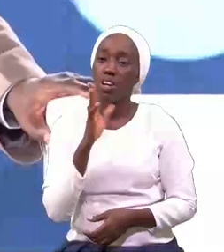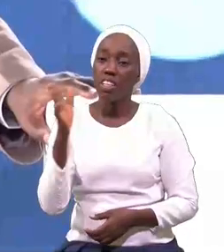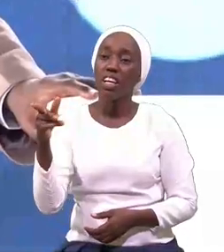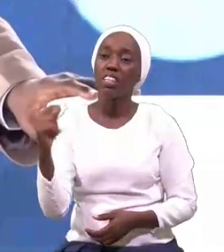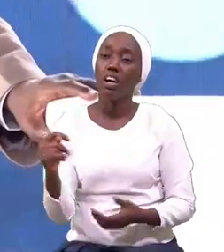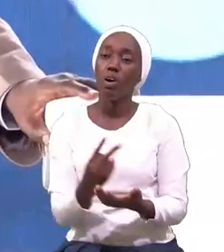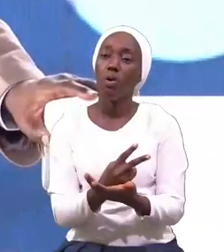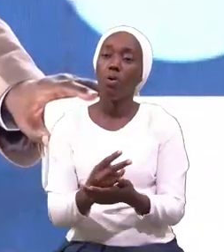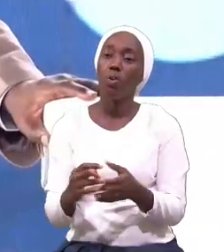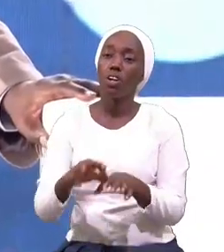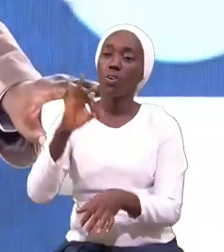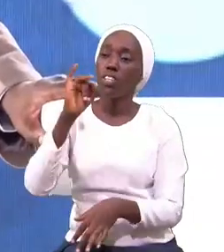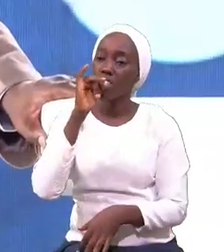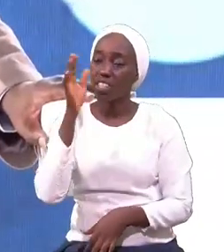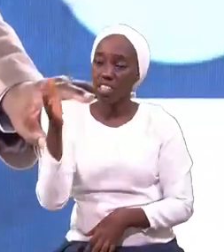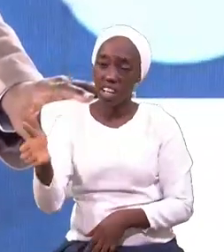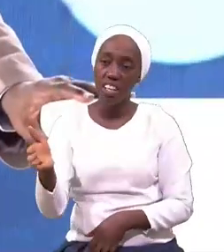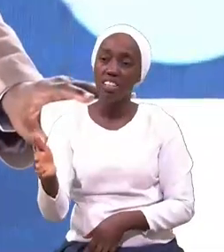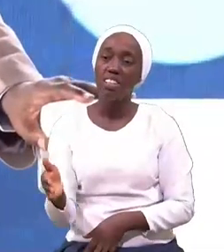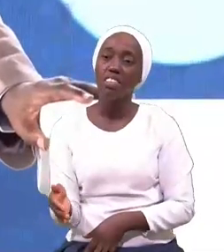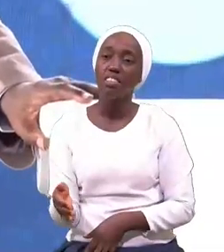Tu es là-bas, le Saint-Esprit est avec toi.